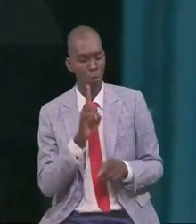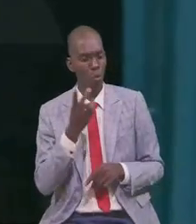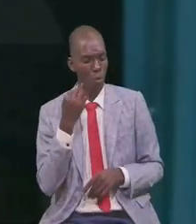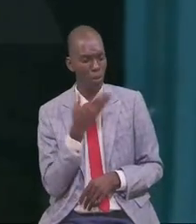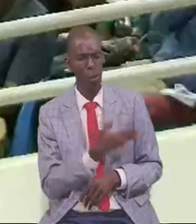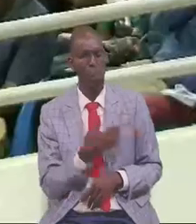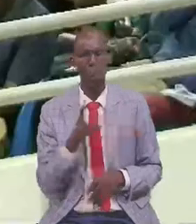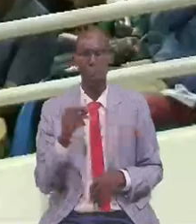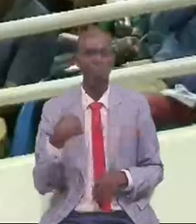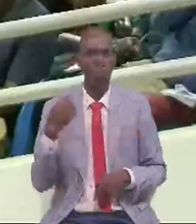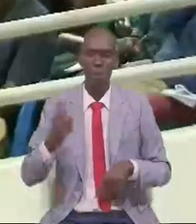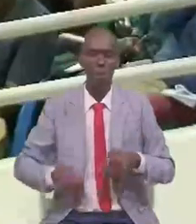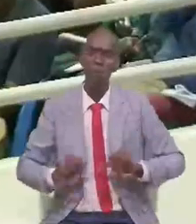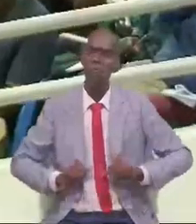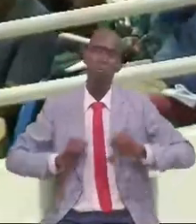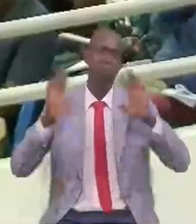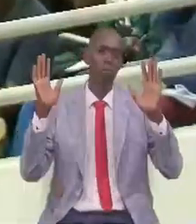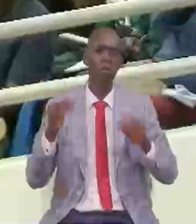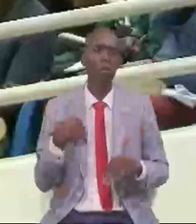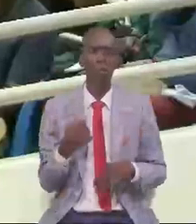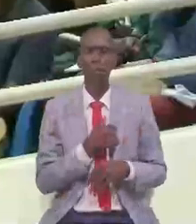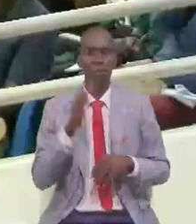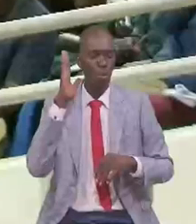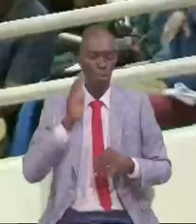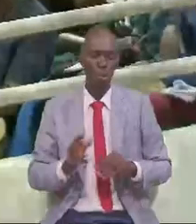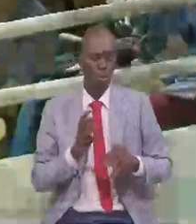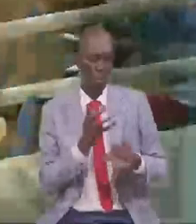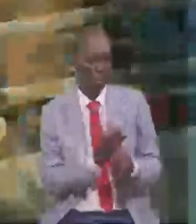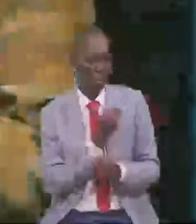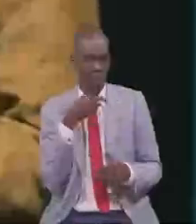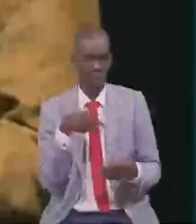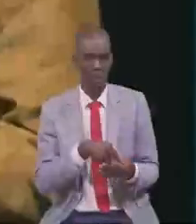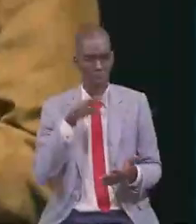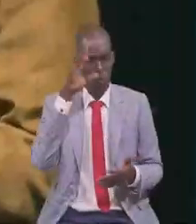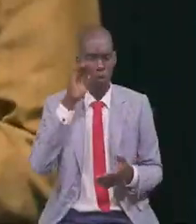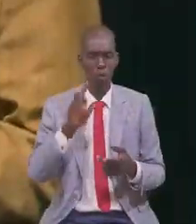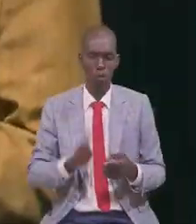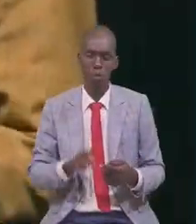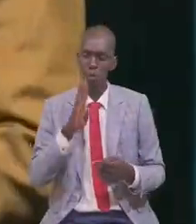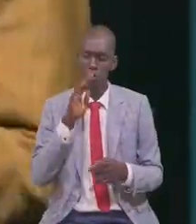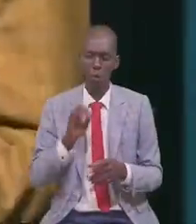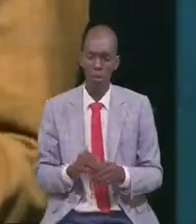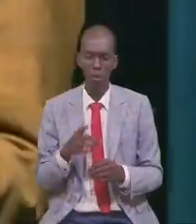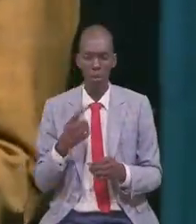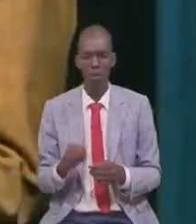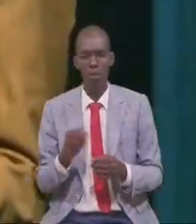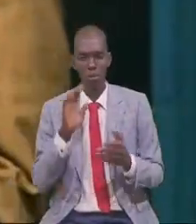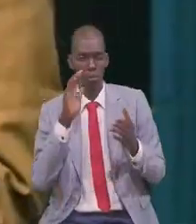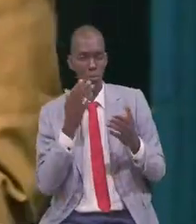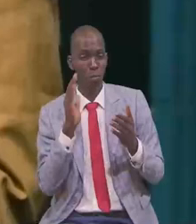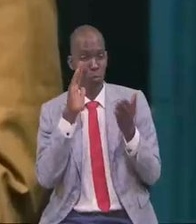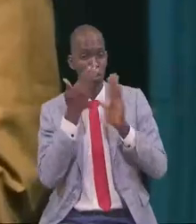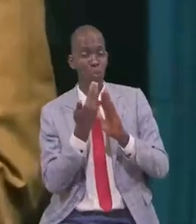pas abandonné, nous allons amener cet homme à la présence de Christ. Et nous